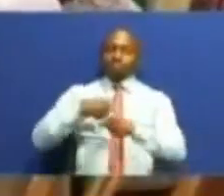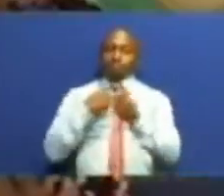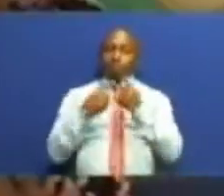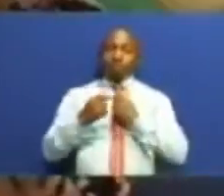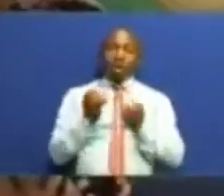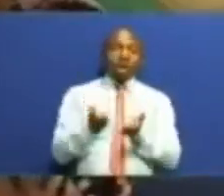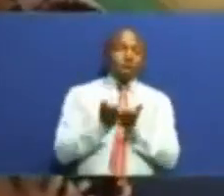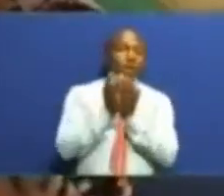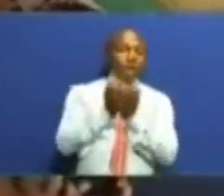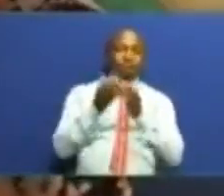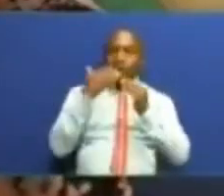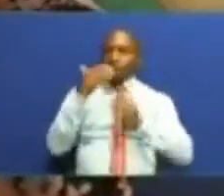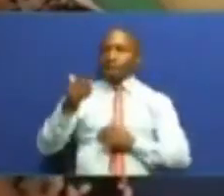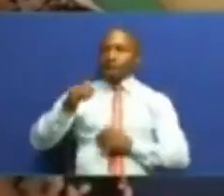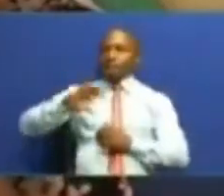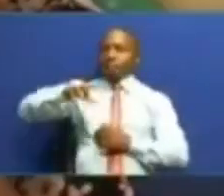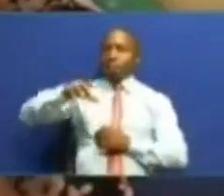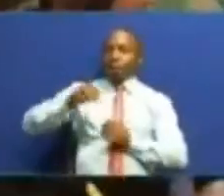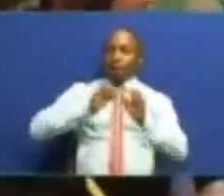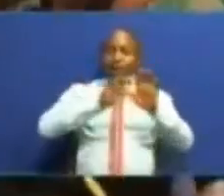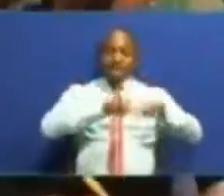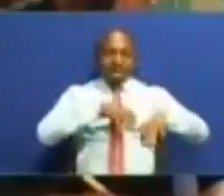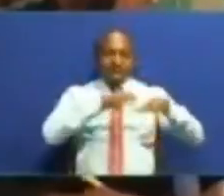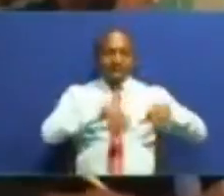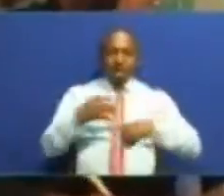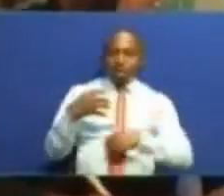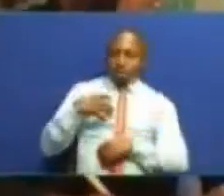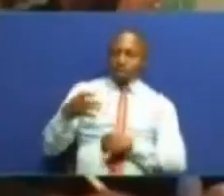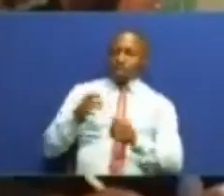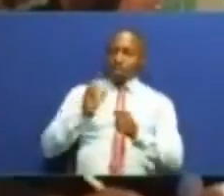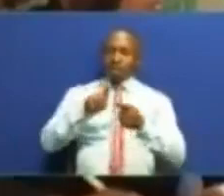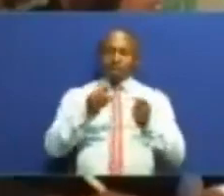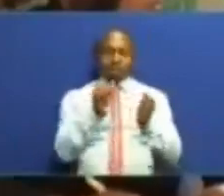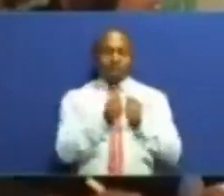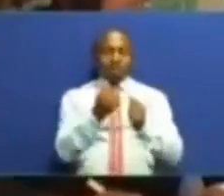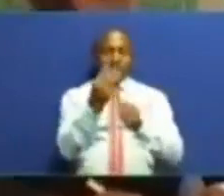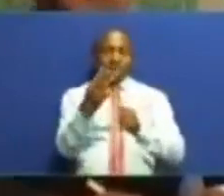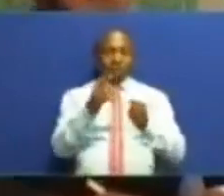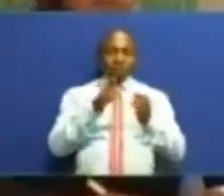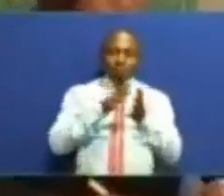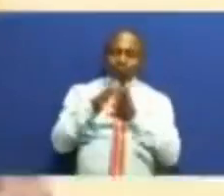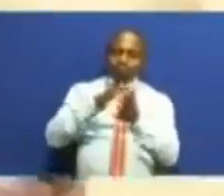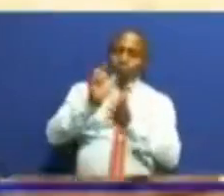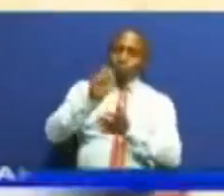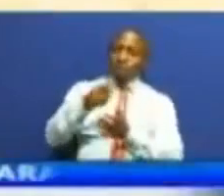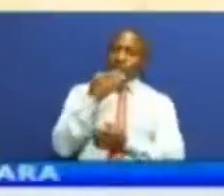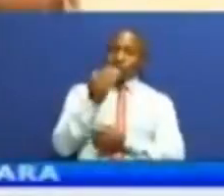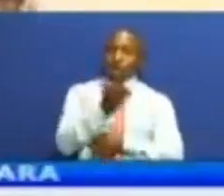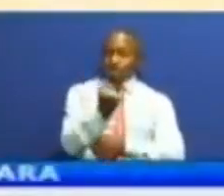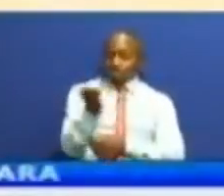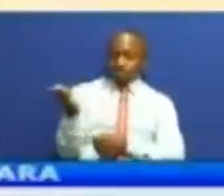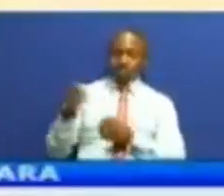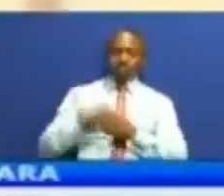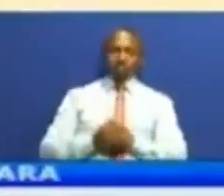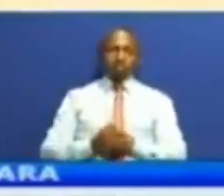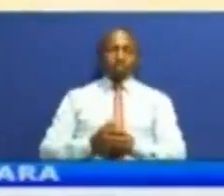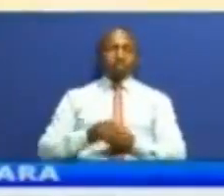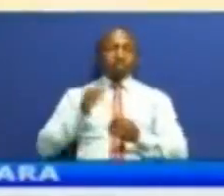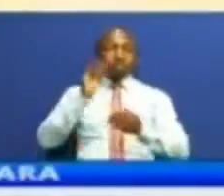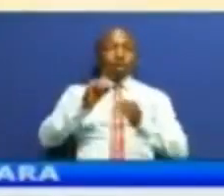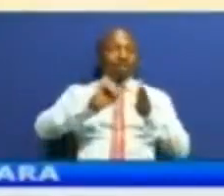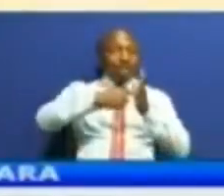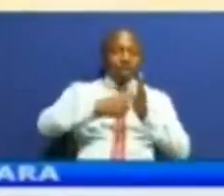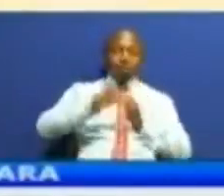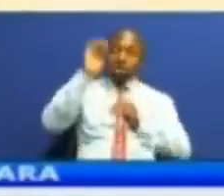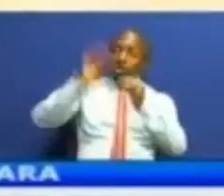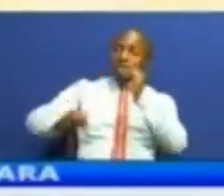habari wa mkoa wa Manyara, waziri Mwakembe akawa na mambo matatu kwa waandishi wa habari. Tunaweka vigezo chini ya diploma huyu